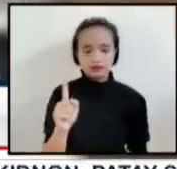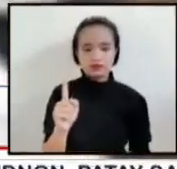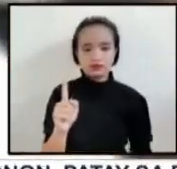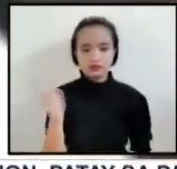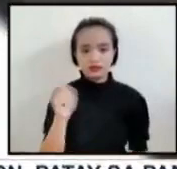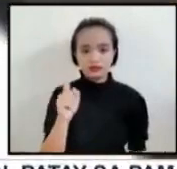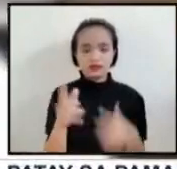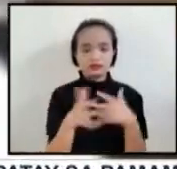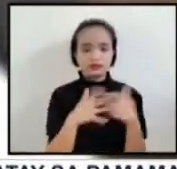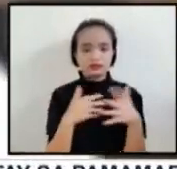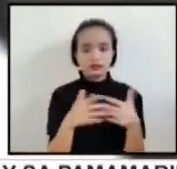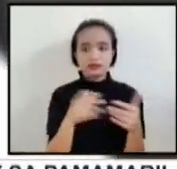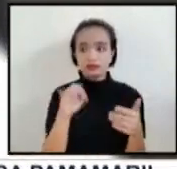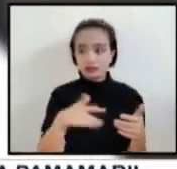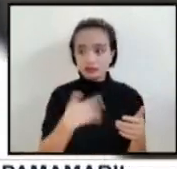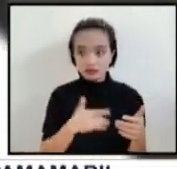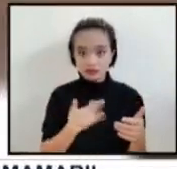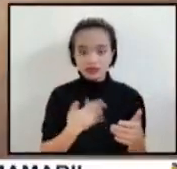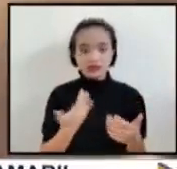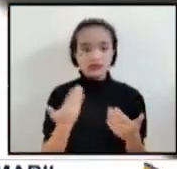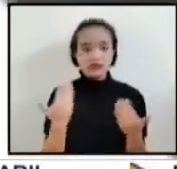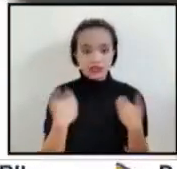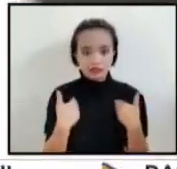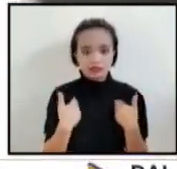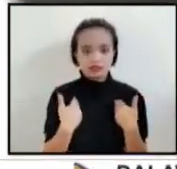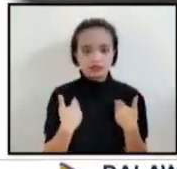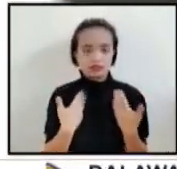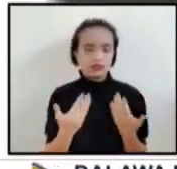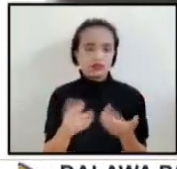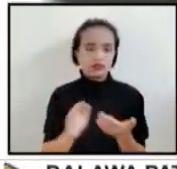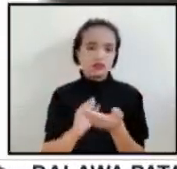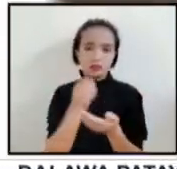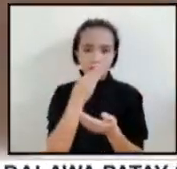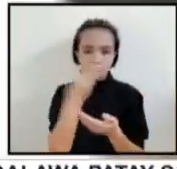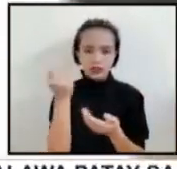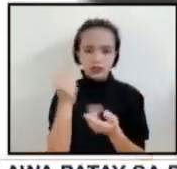sintomas. Mark Fetalco para sa Morning Show ng Bayan, Rise and Shine Pilipinas.